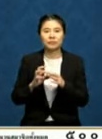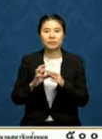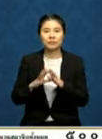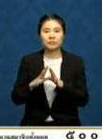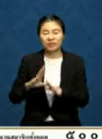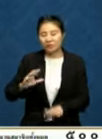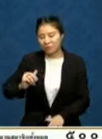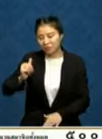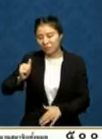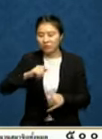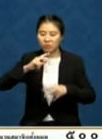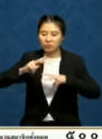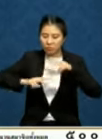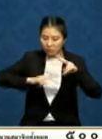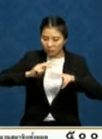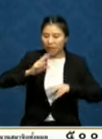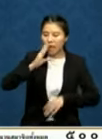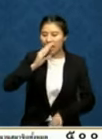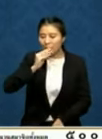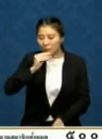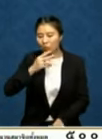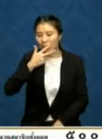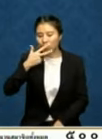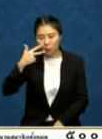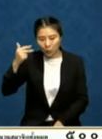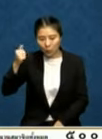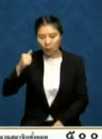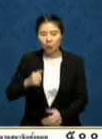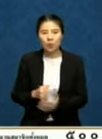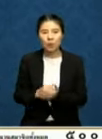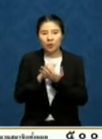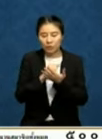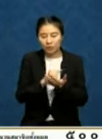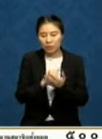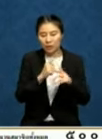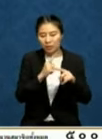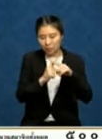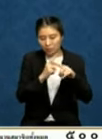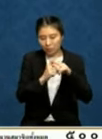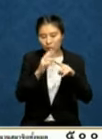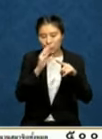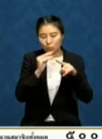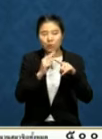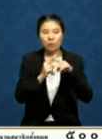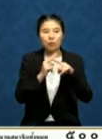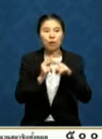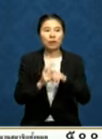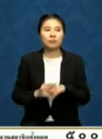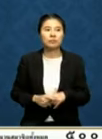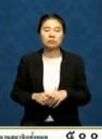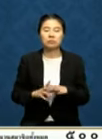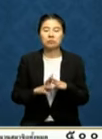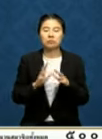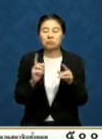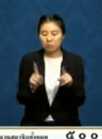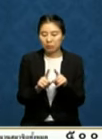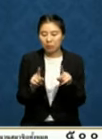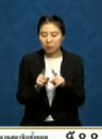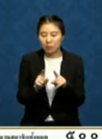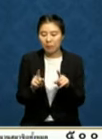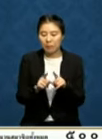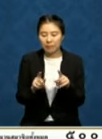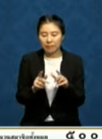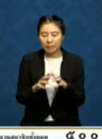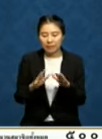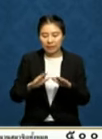ฟื้นฟูสมรรถภาพของเด็กมากกว่าการให้ลงโทษหรือที่เรียกว่า positive reinforcement ผลการศึกษาพบว่าอัตรากลับมาทำ